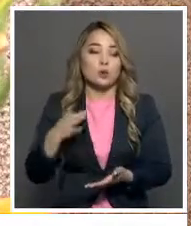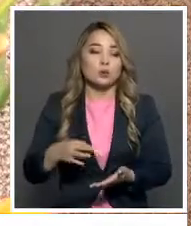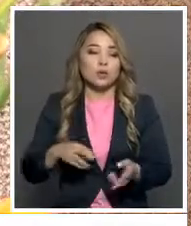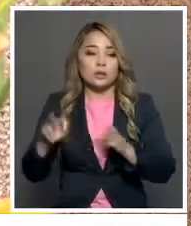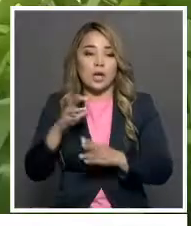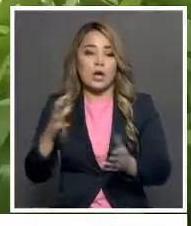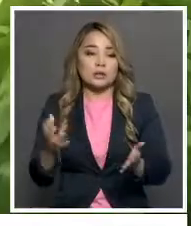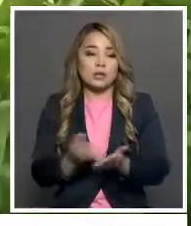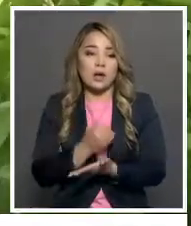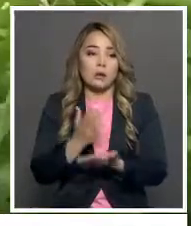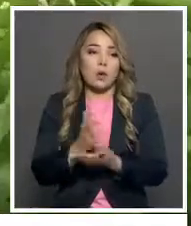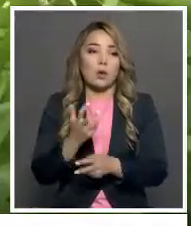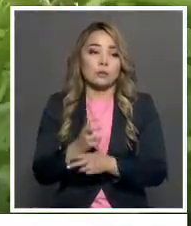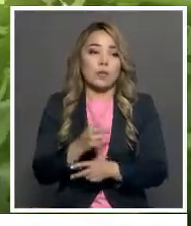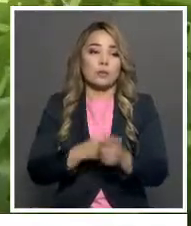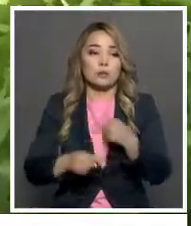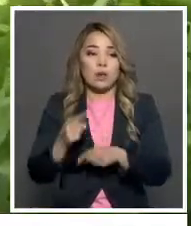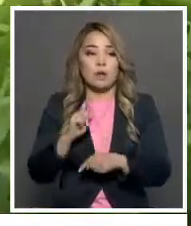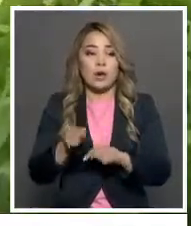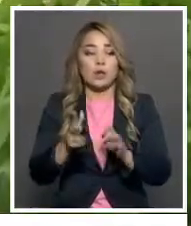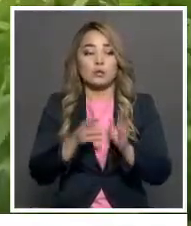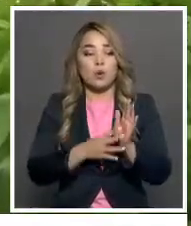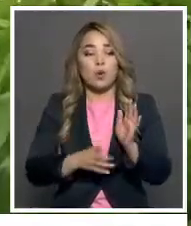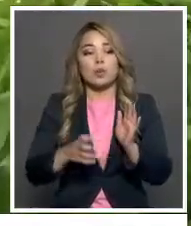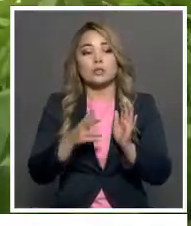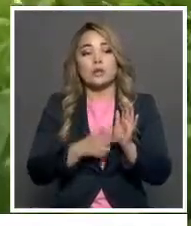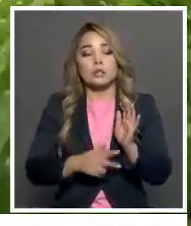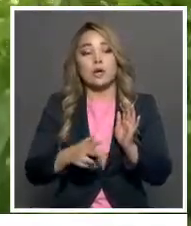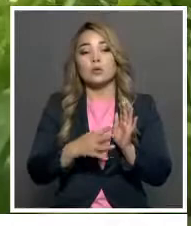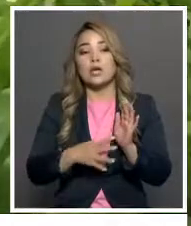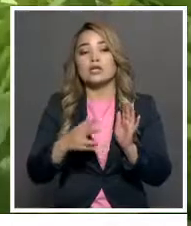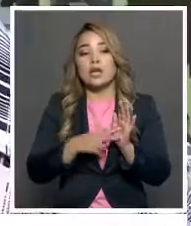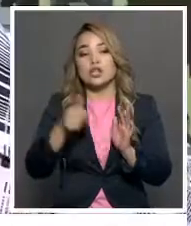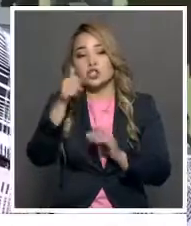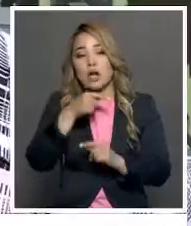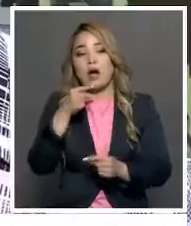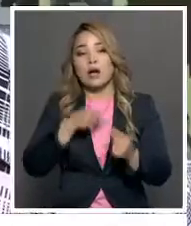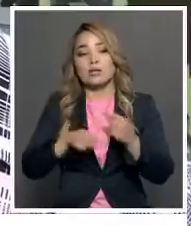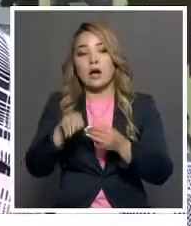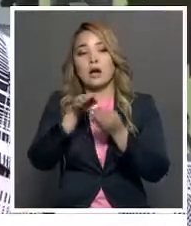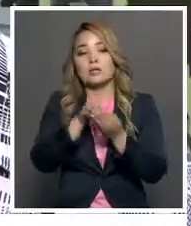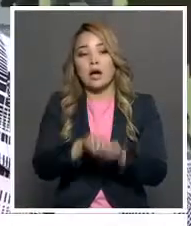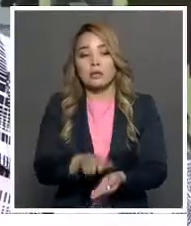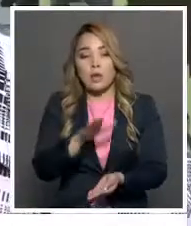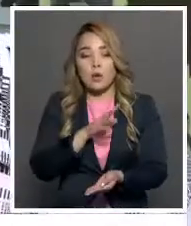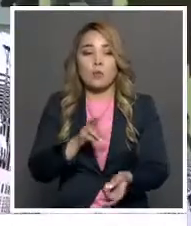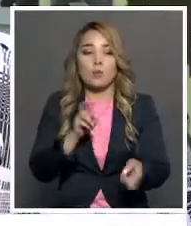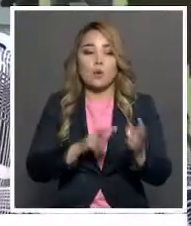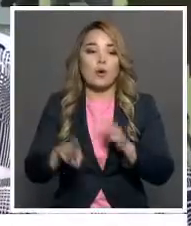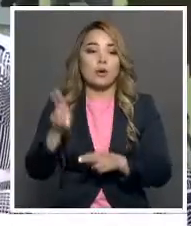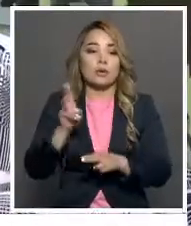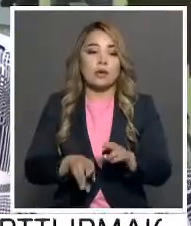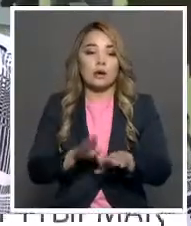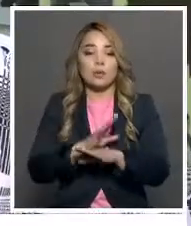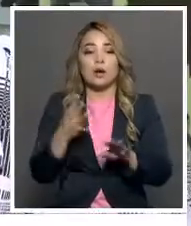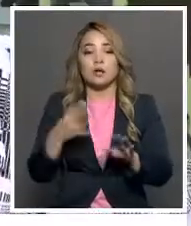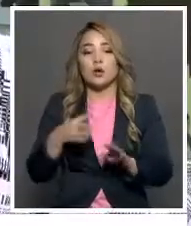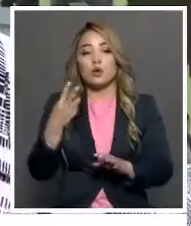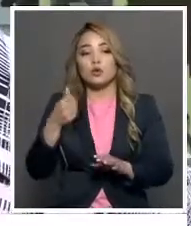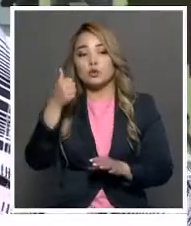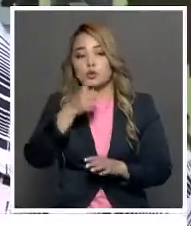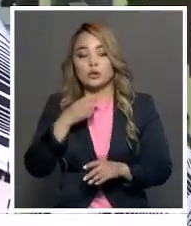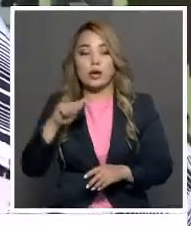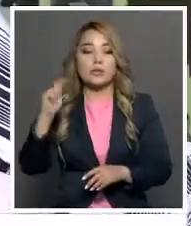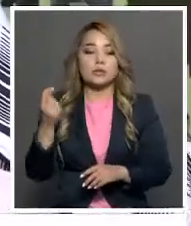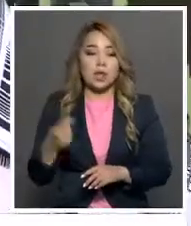тауып, сүйегін 1998 жылы арулап қайта жерледі. На этом пояс не закончился. 43 жылы болған ұрыста